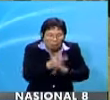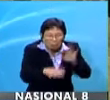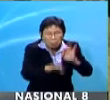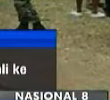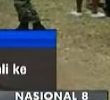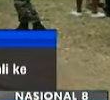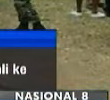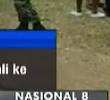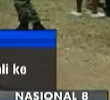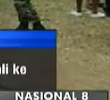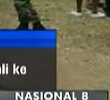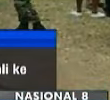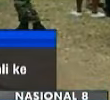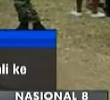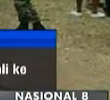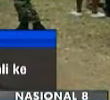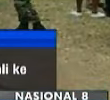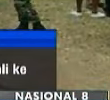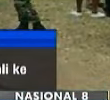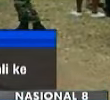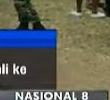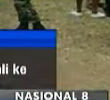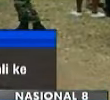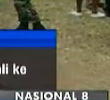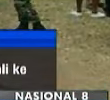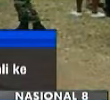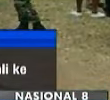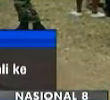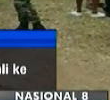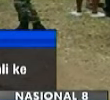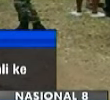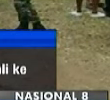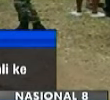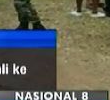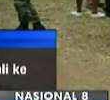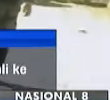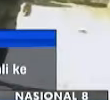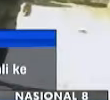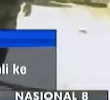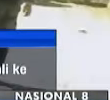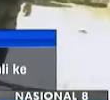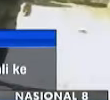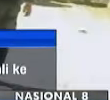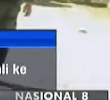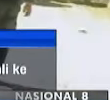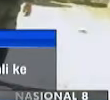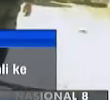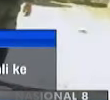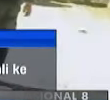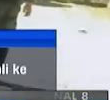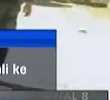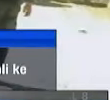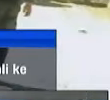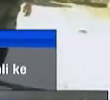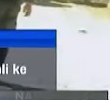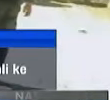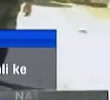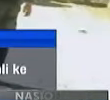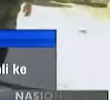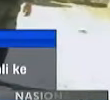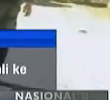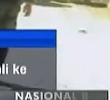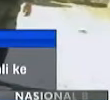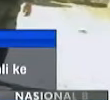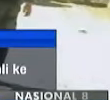mencurigakan namun kawalan keselamatan sentiasa dipertingkat sebagai langkah berjaga-jaga bagi mengelak sebarang insiden tidak diingini